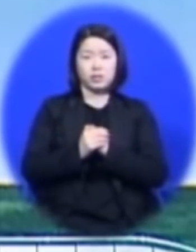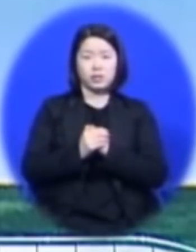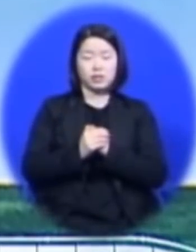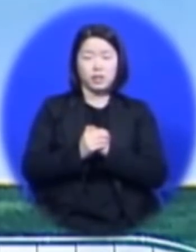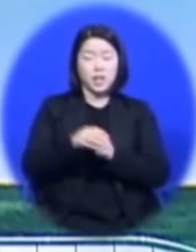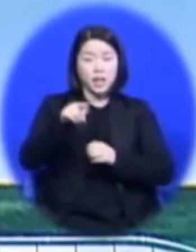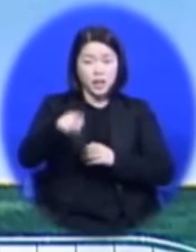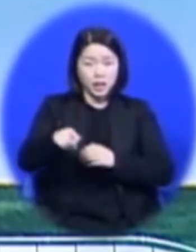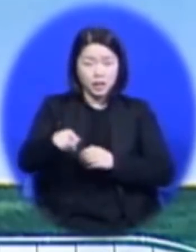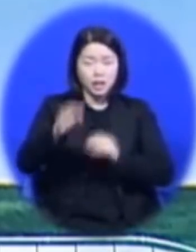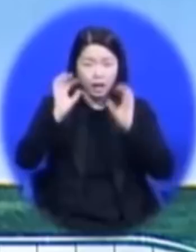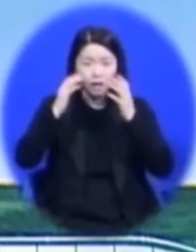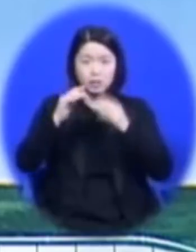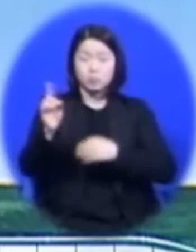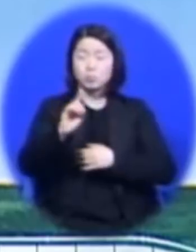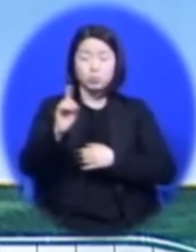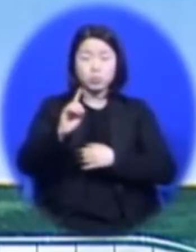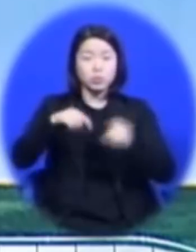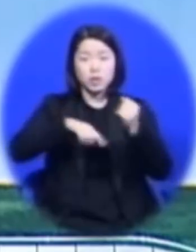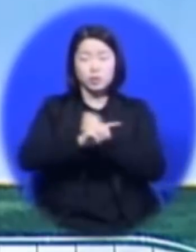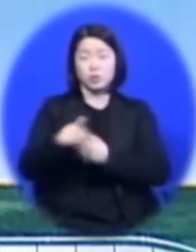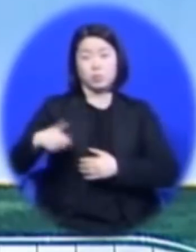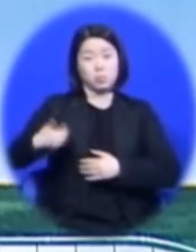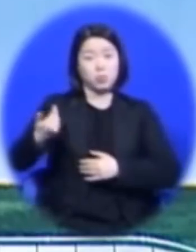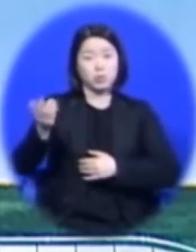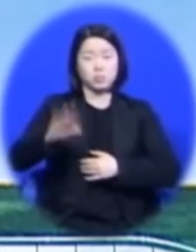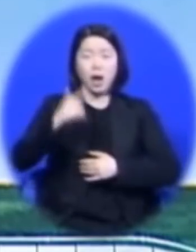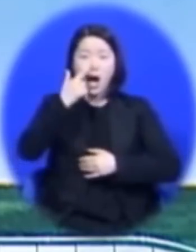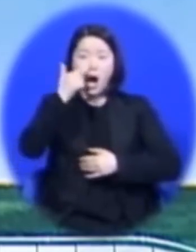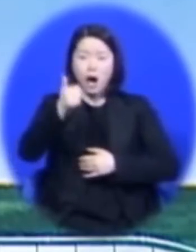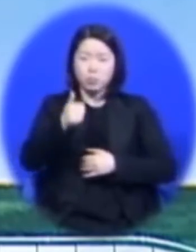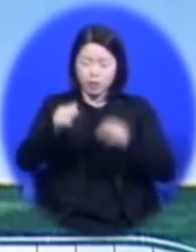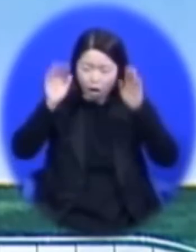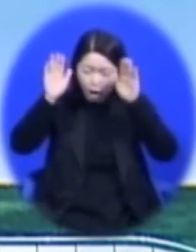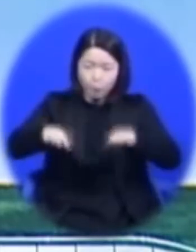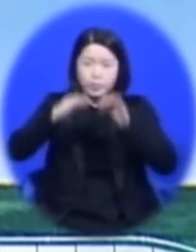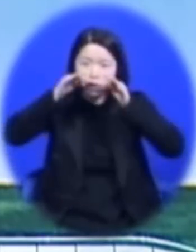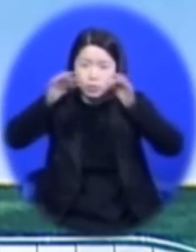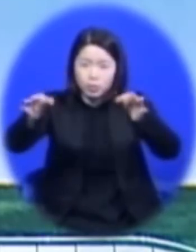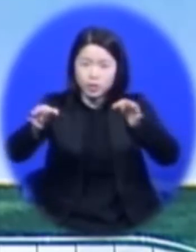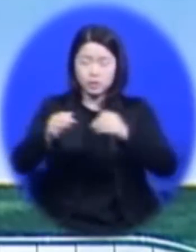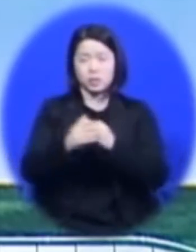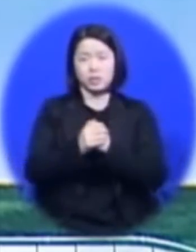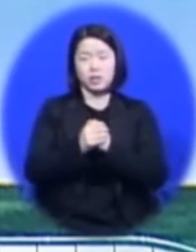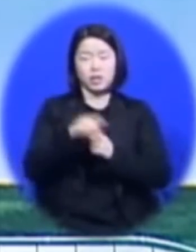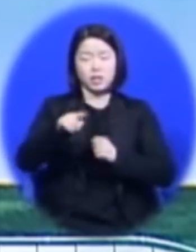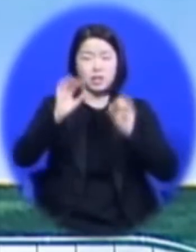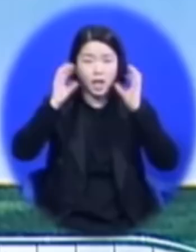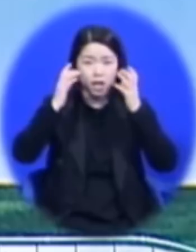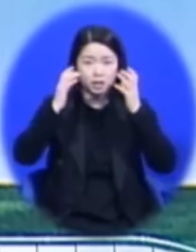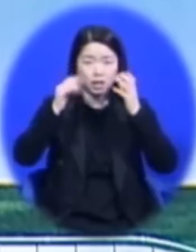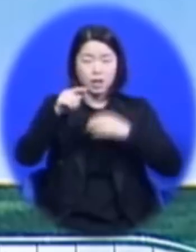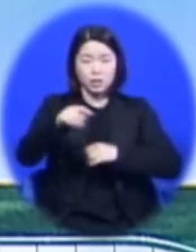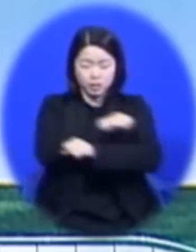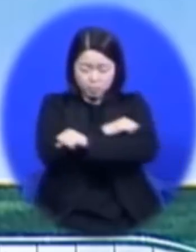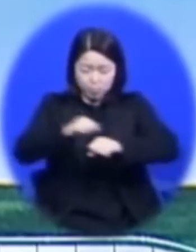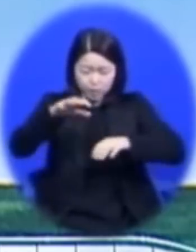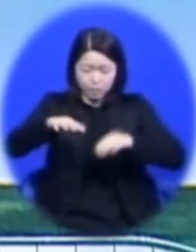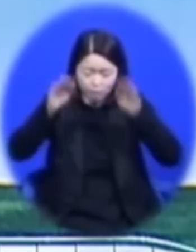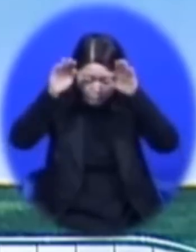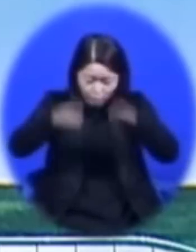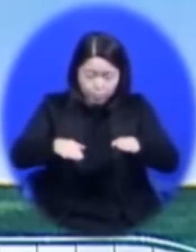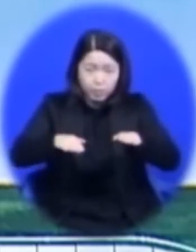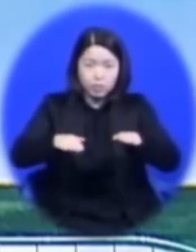이 아이는 무슨 영문인지 모르는데 아버지가 엎드려 아아 그 이하이가 그 마 장에서 엎드려